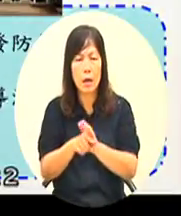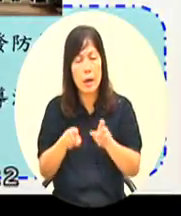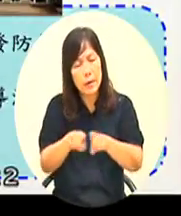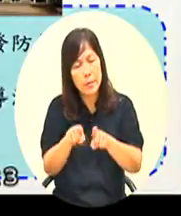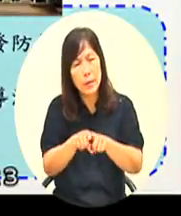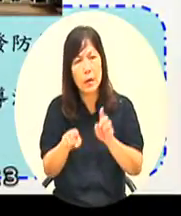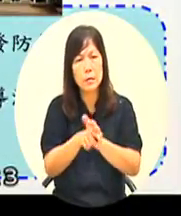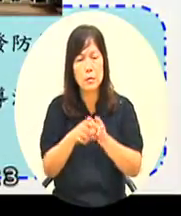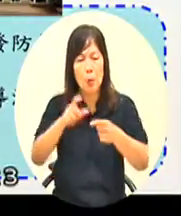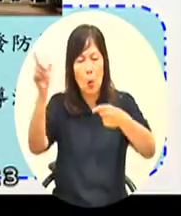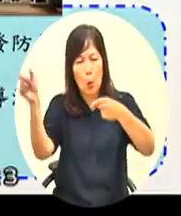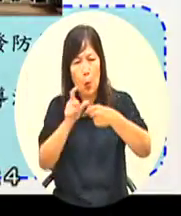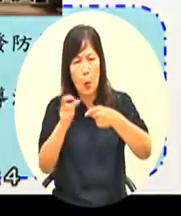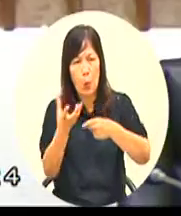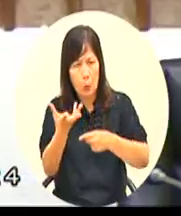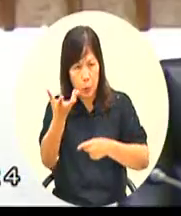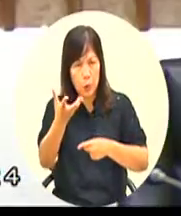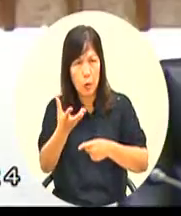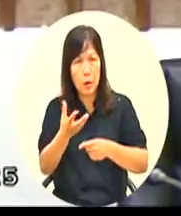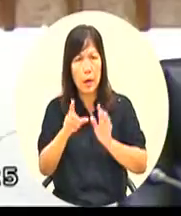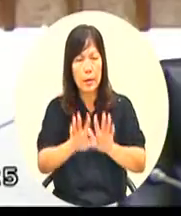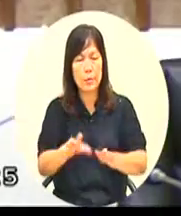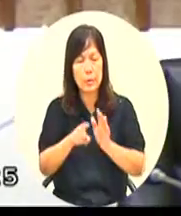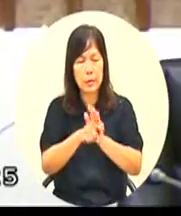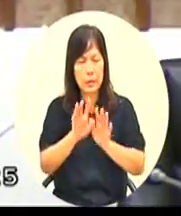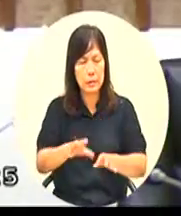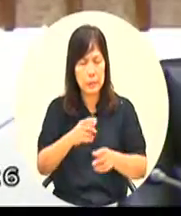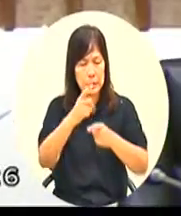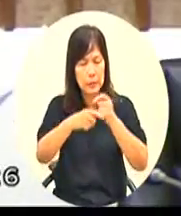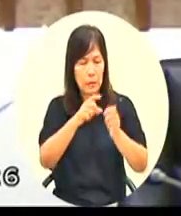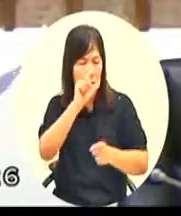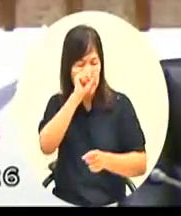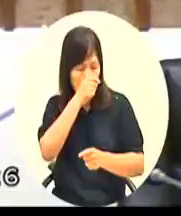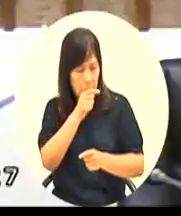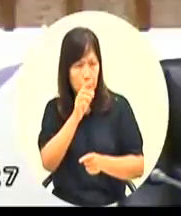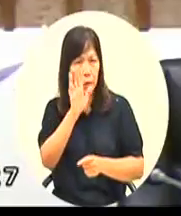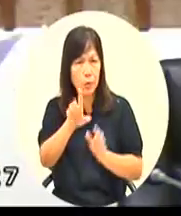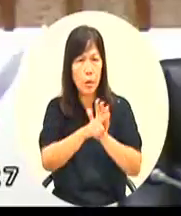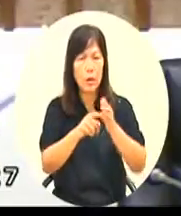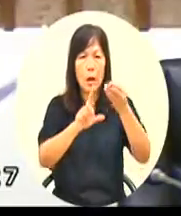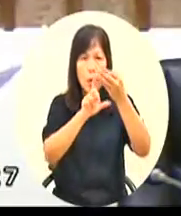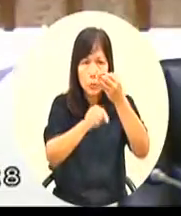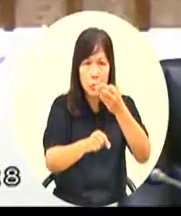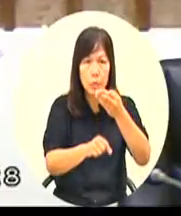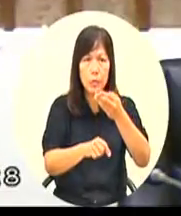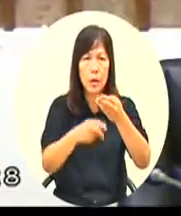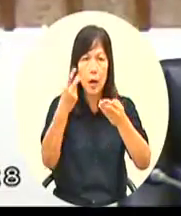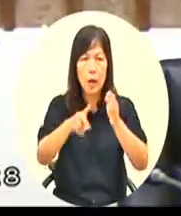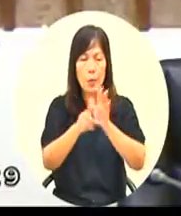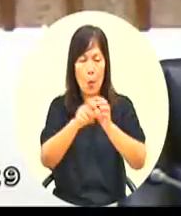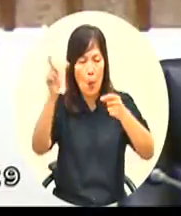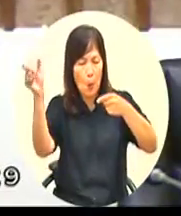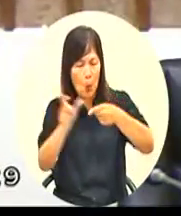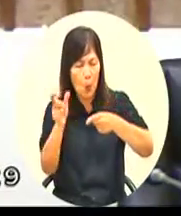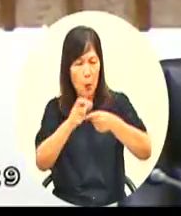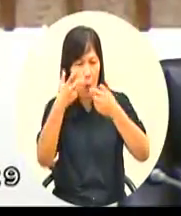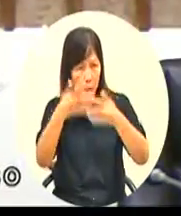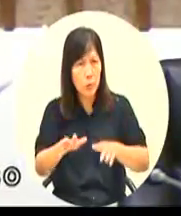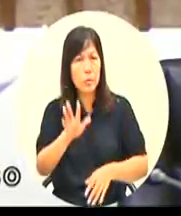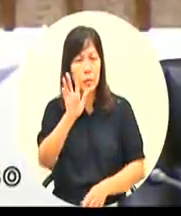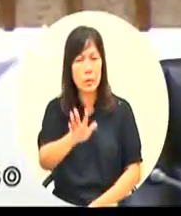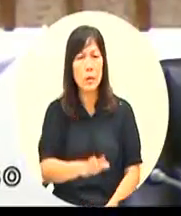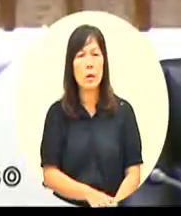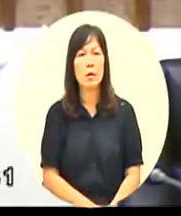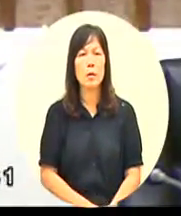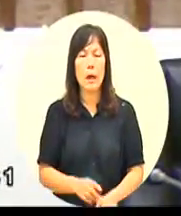通常都是台风多的地方，那今年可能声音现象非常的特别哦，它九月都还有一大堆的台风哦，所以说针